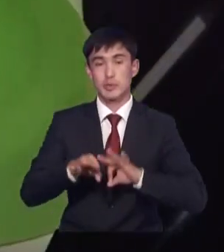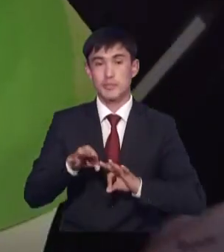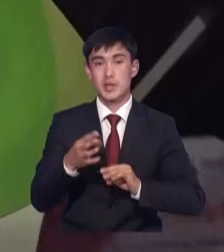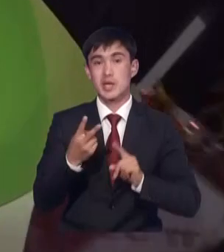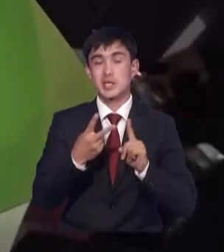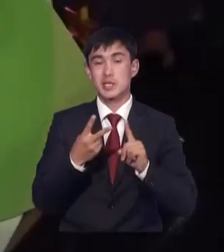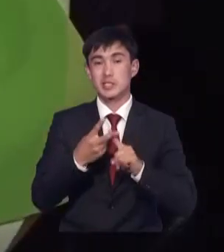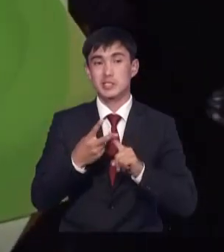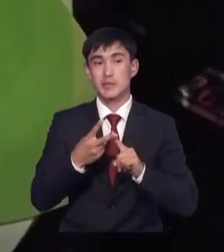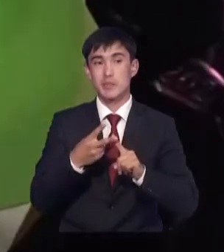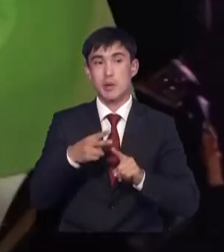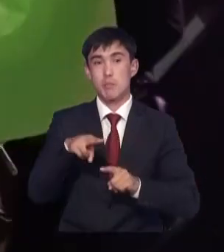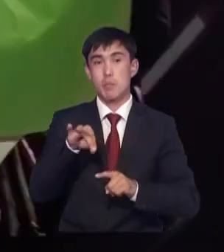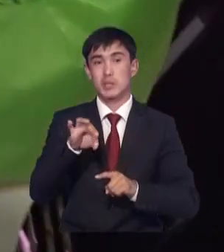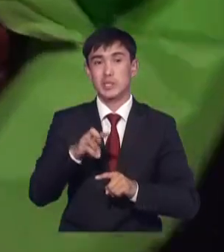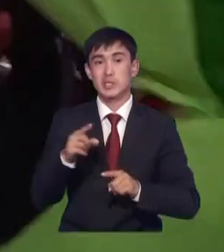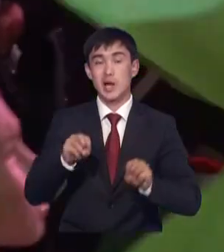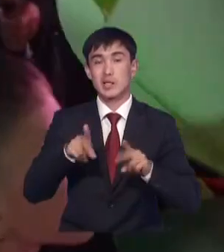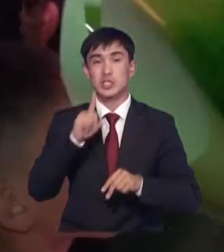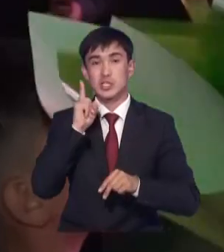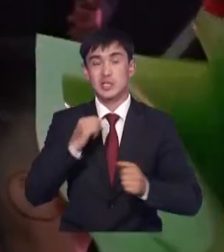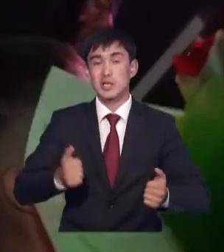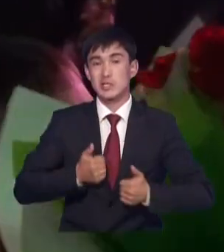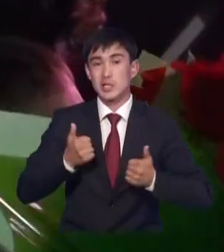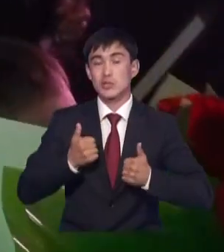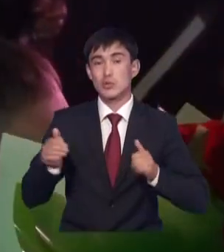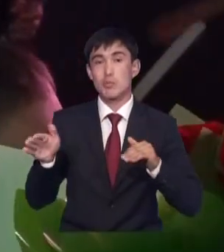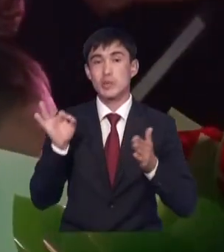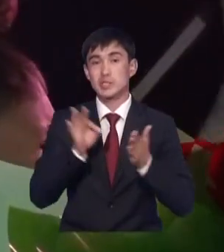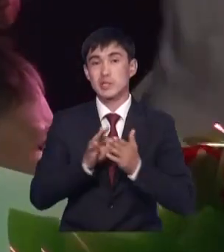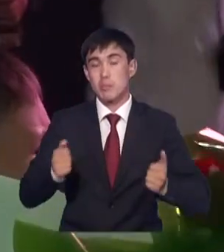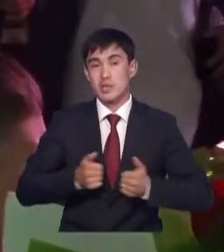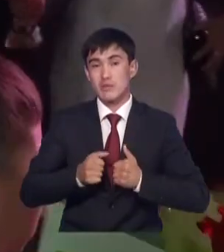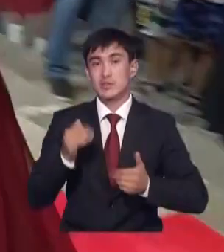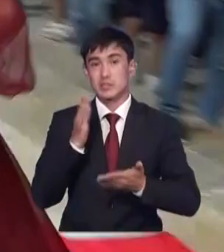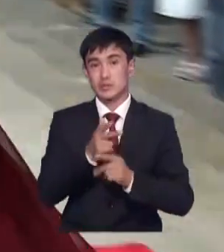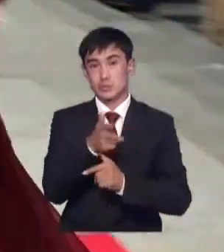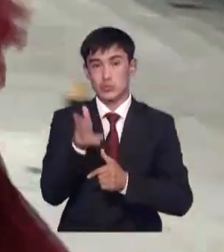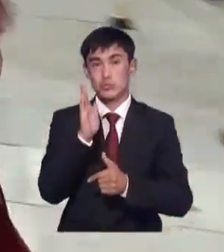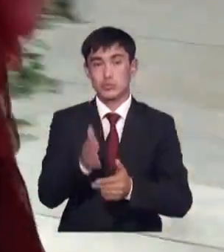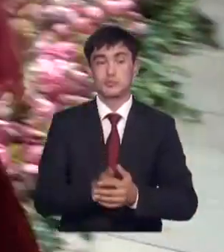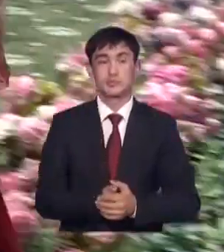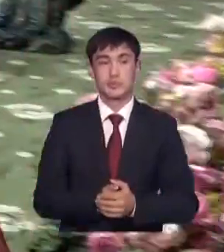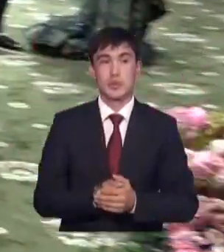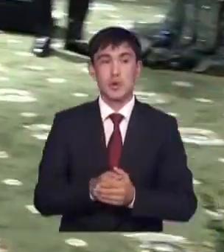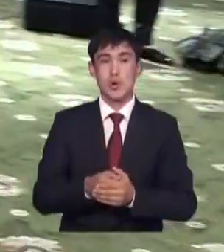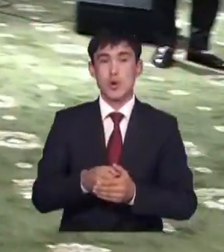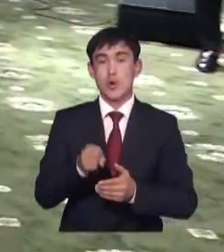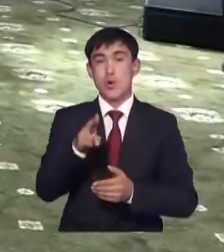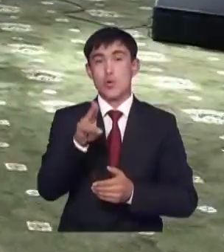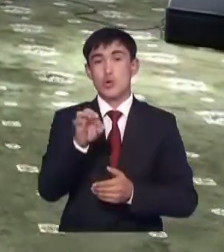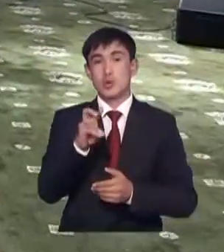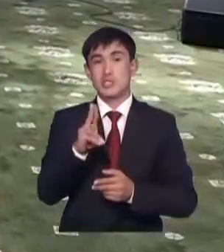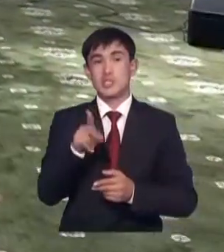Және екіншісі подкаст түреміз, арнайы жастарды ынталандыру мақсатында мотивациялық подкаст түреміз. Көшбасшы жастар сыйлығы дәстүрлі.